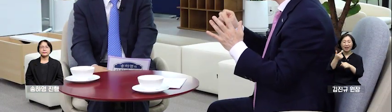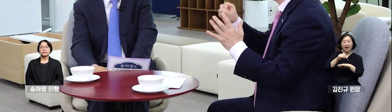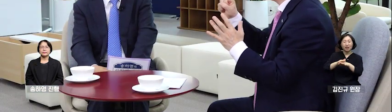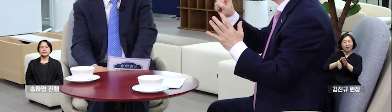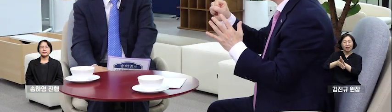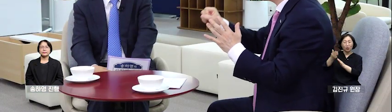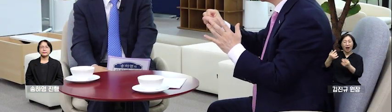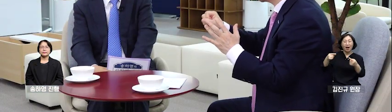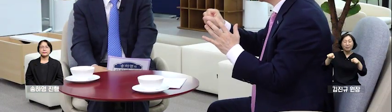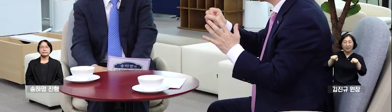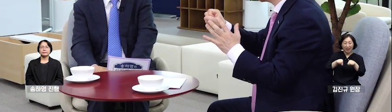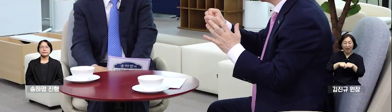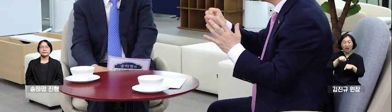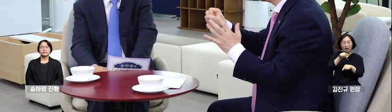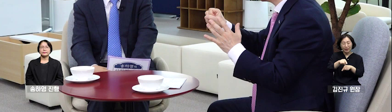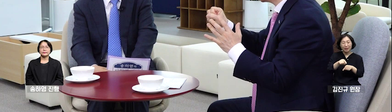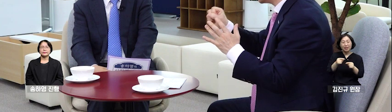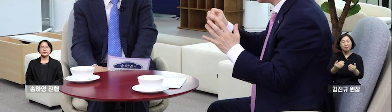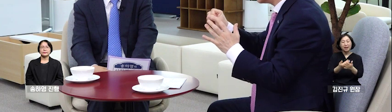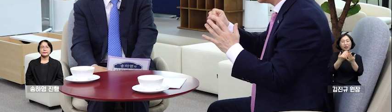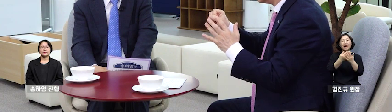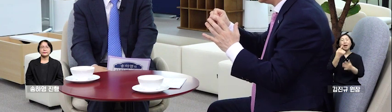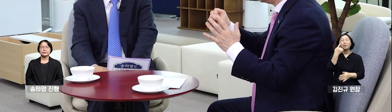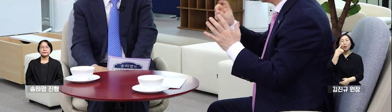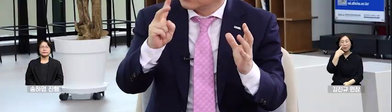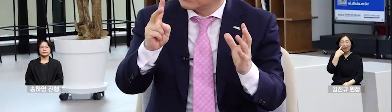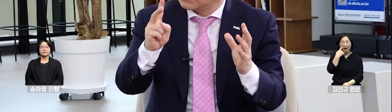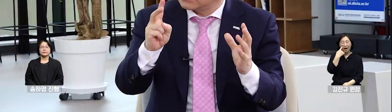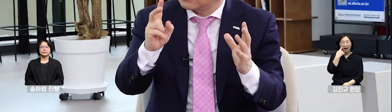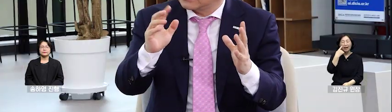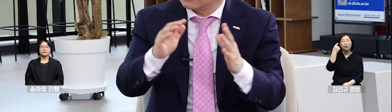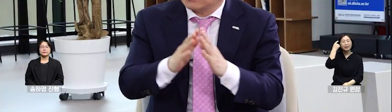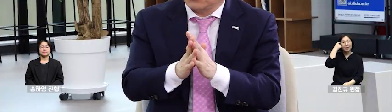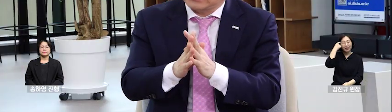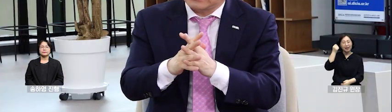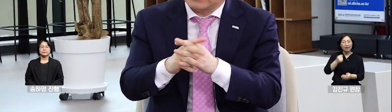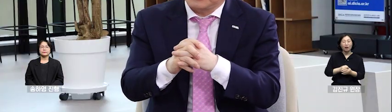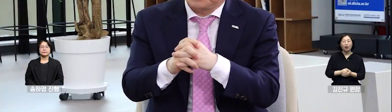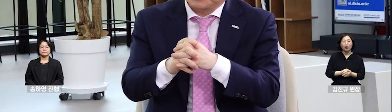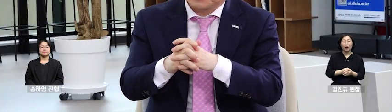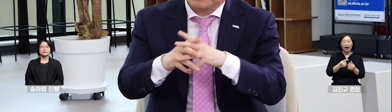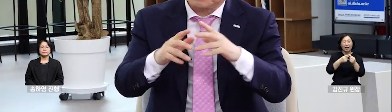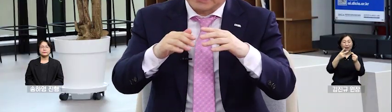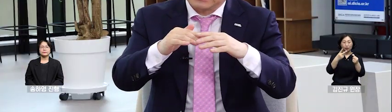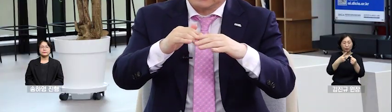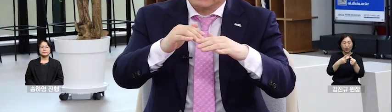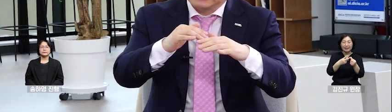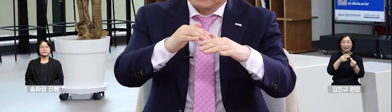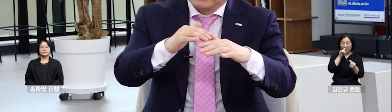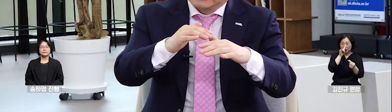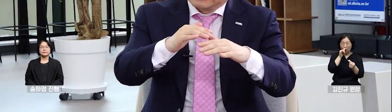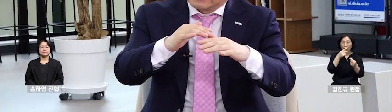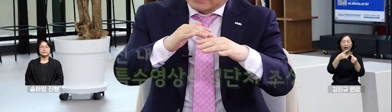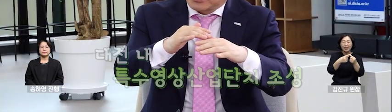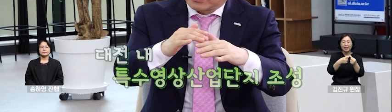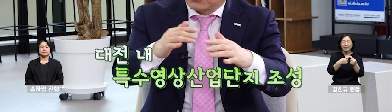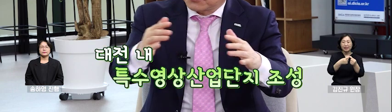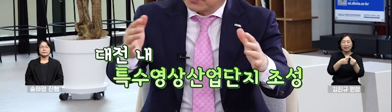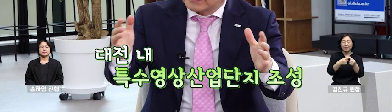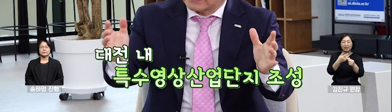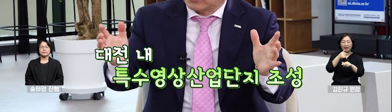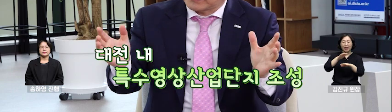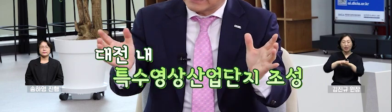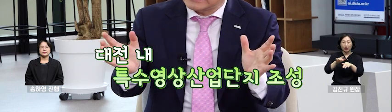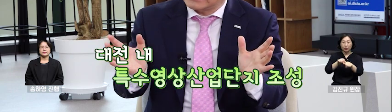대전에서 이걸 한번 키워보자 라고 생각을 해서 두 가지를 제외하고 있는데 하나는 어 대전의